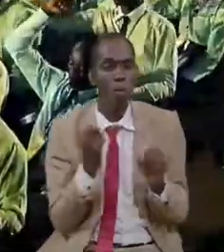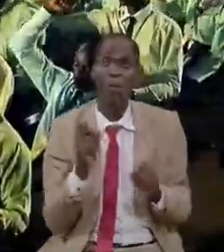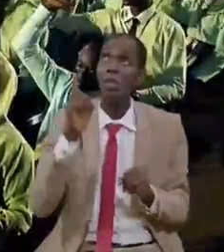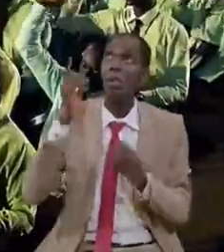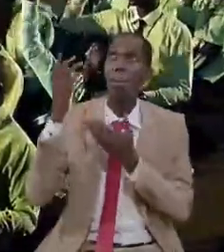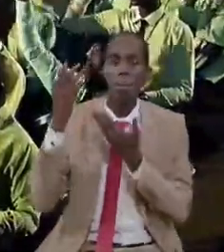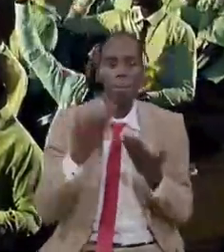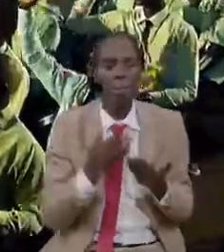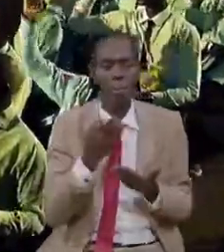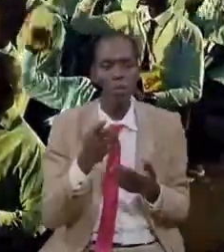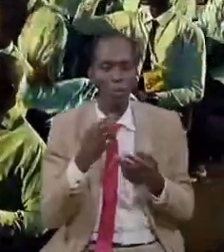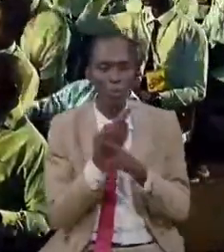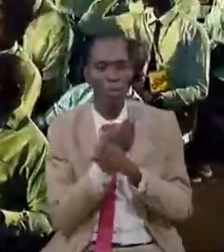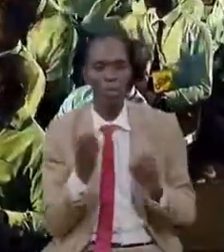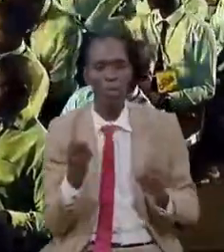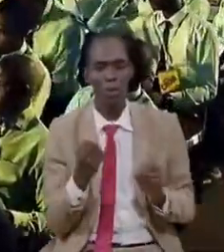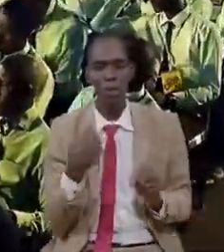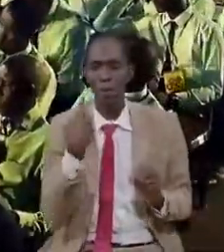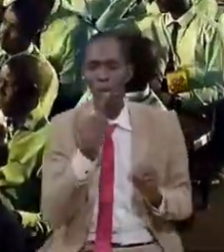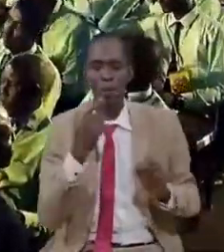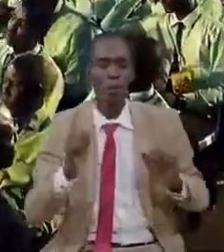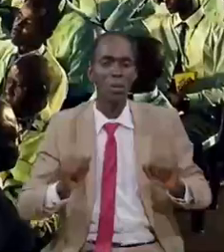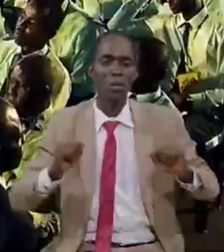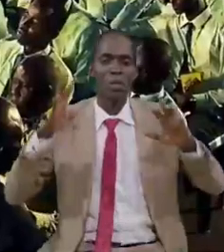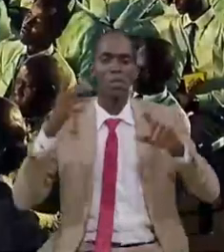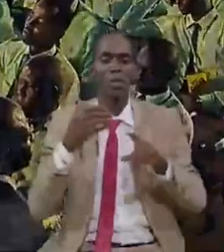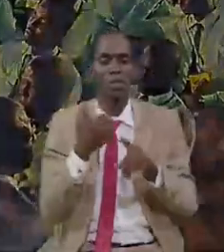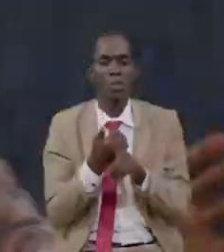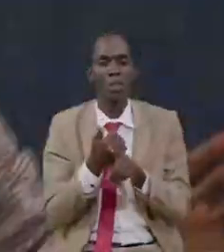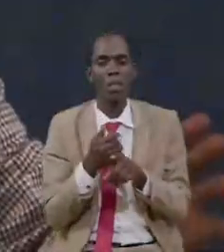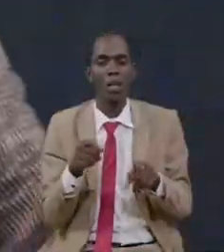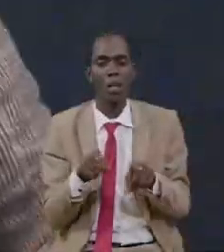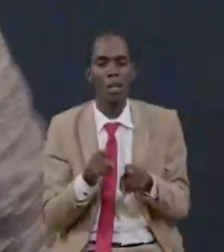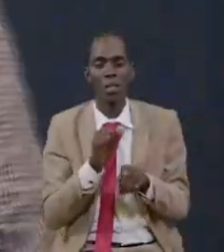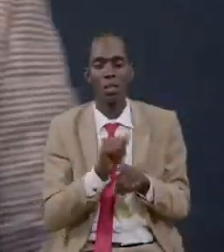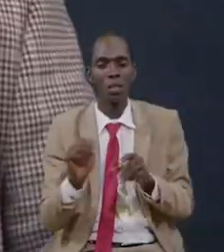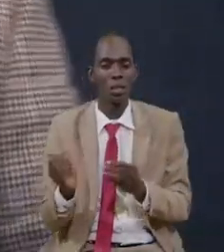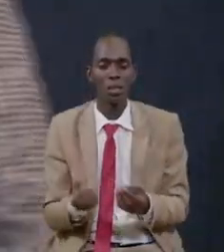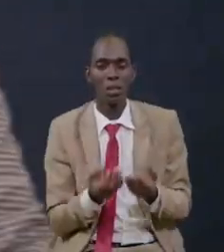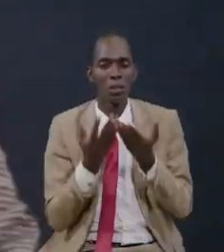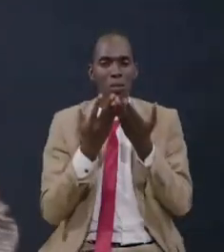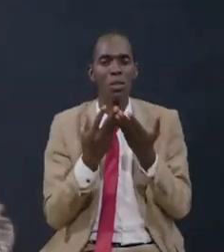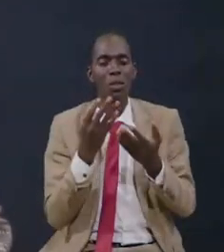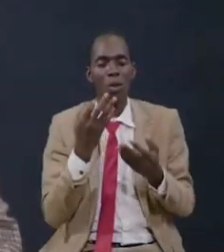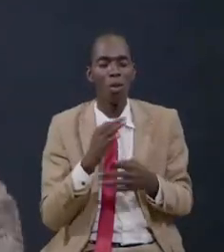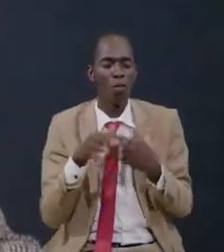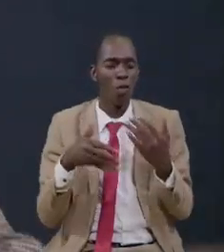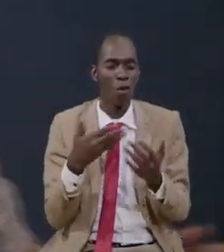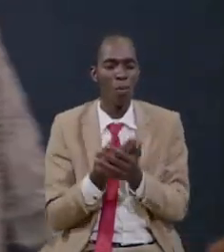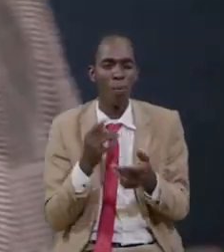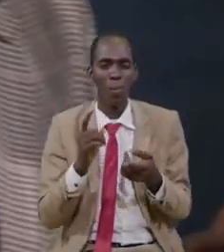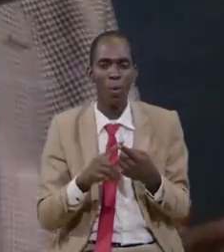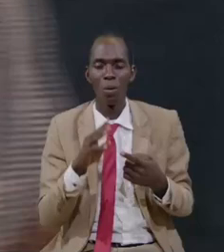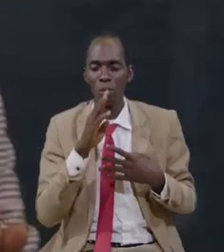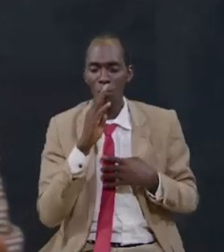Il t'apporte la rédemption. Qui s'est donné lui-même en rançon pour tous. C'est là le témoignage rendu en son propre